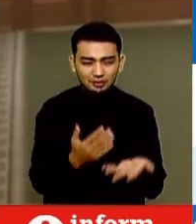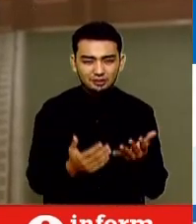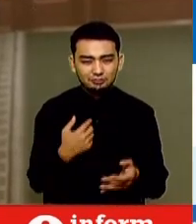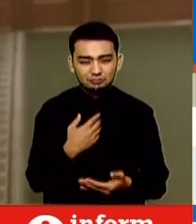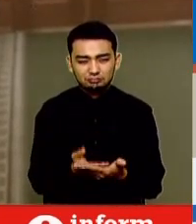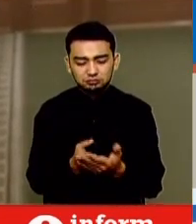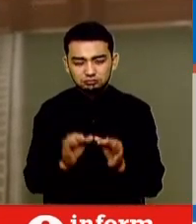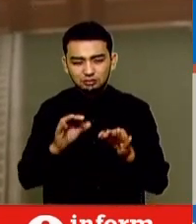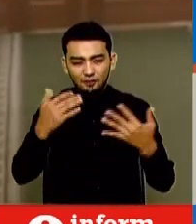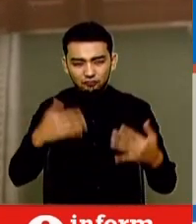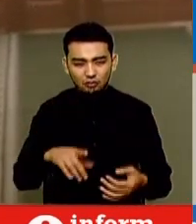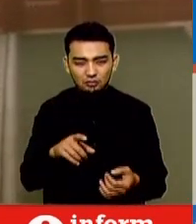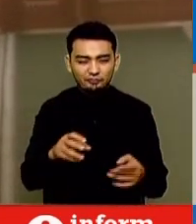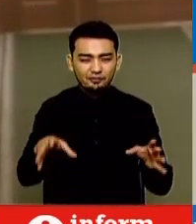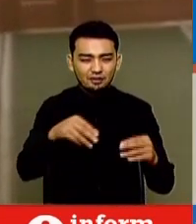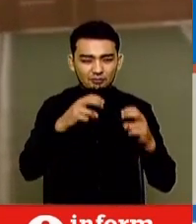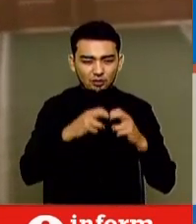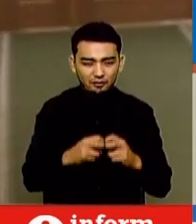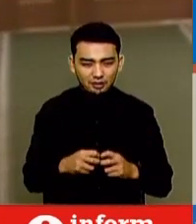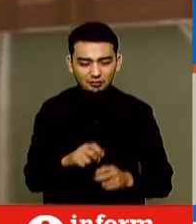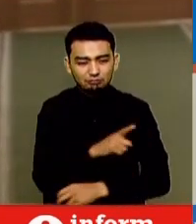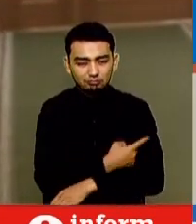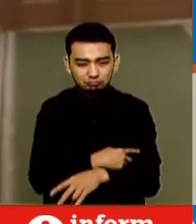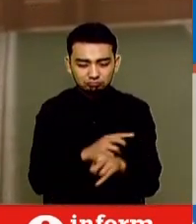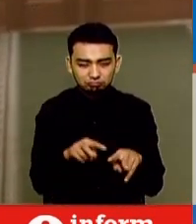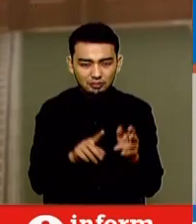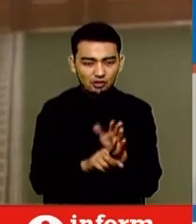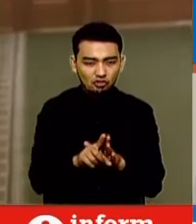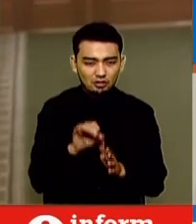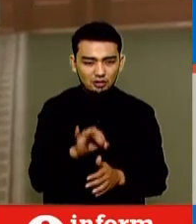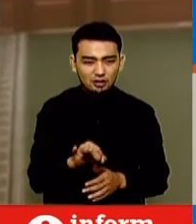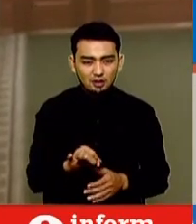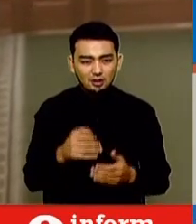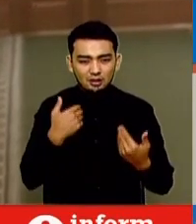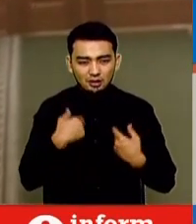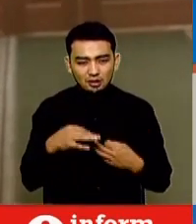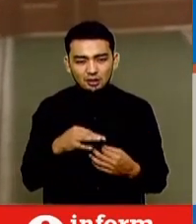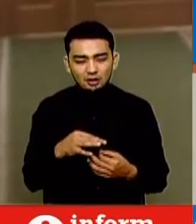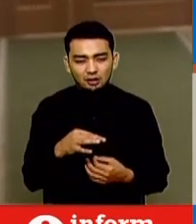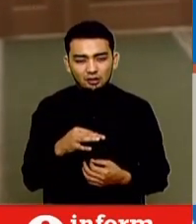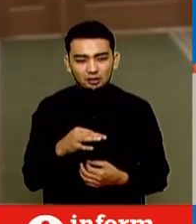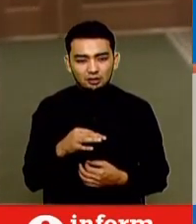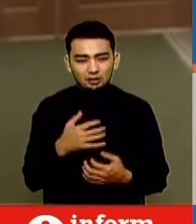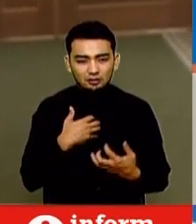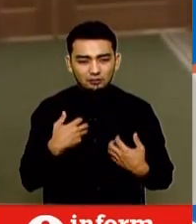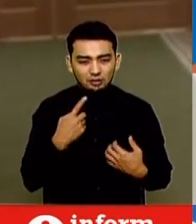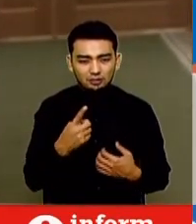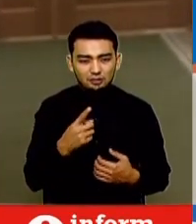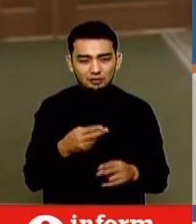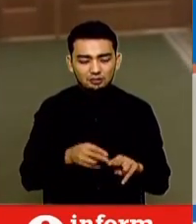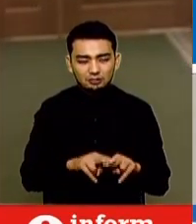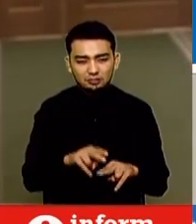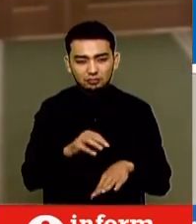и установлены медицинские наблюдения. Части туши от вынужденно забитого животного